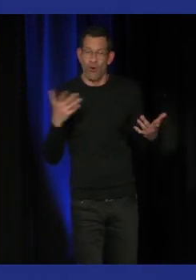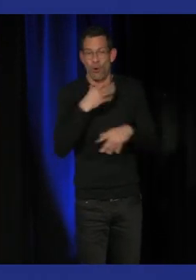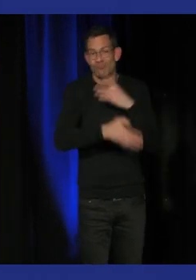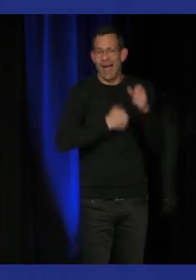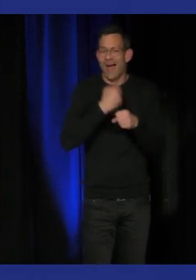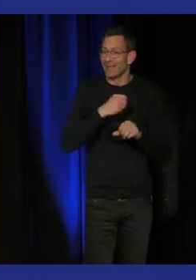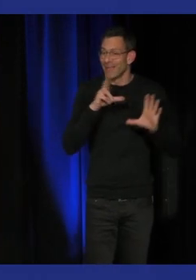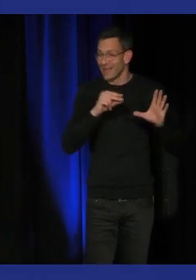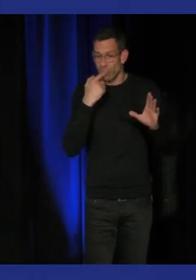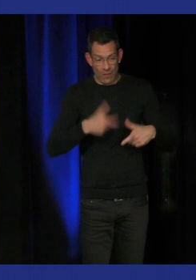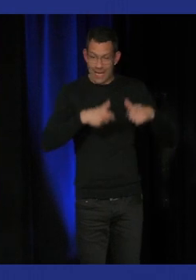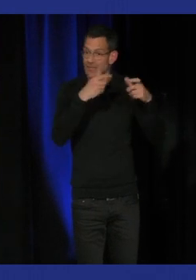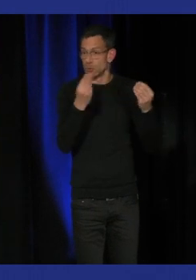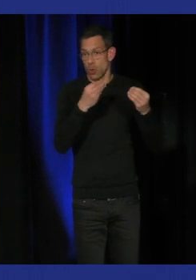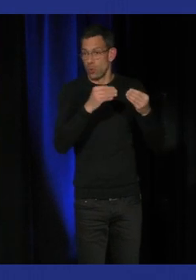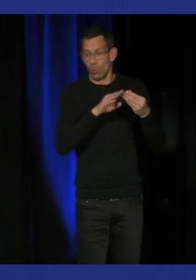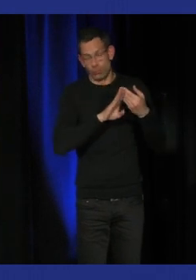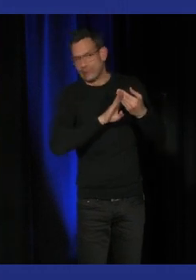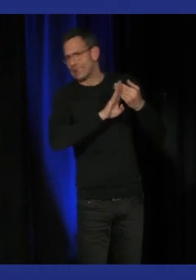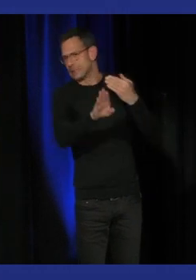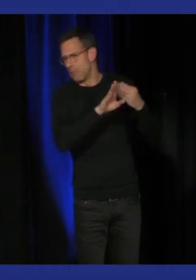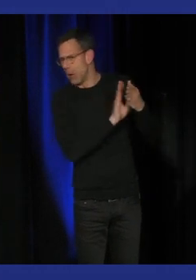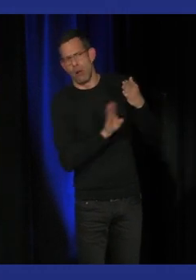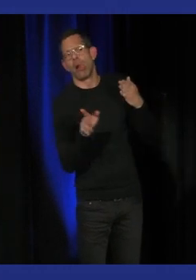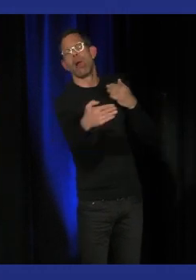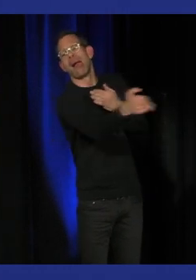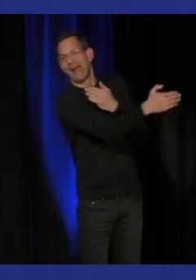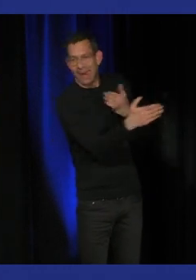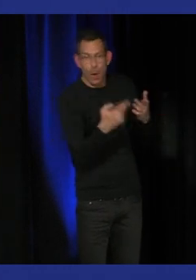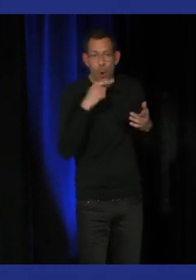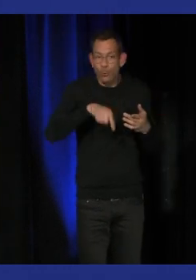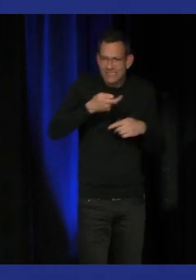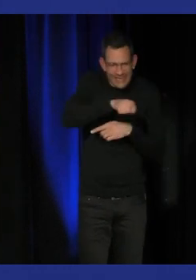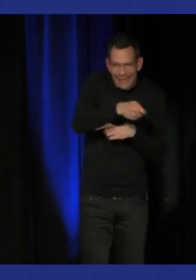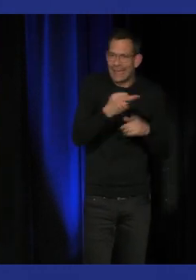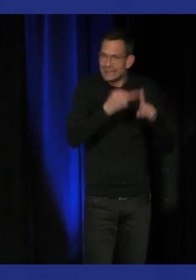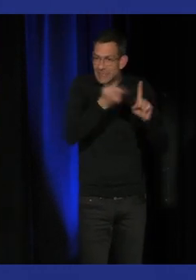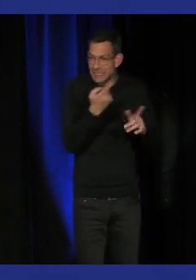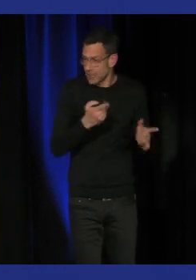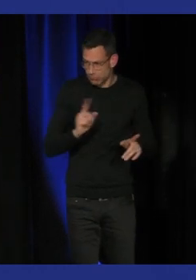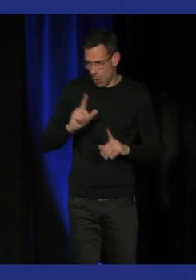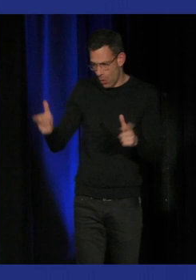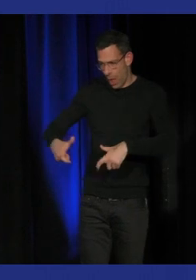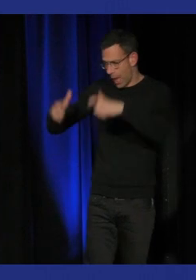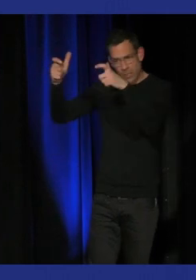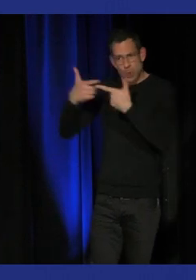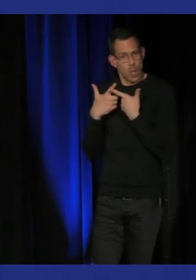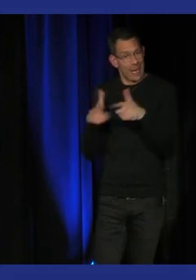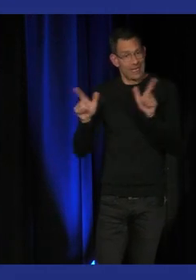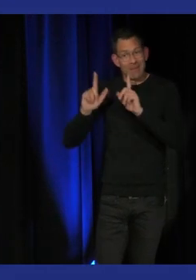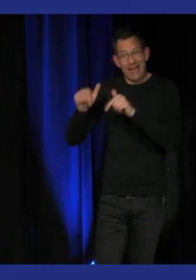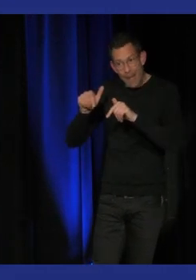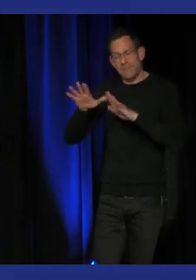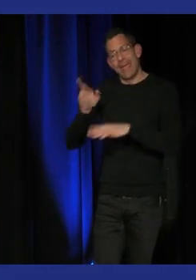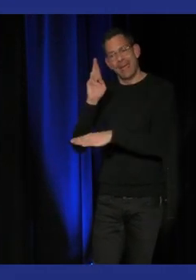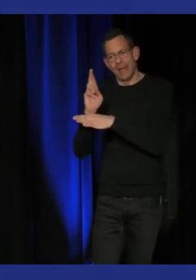années 80 qui étaient mis à part. Il fallait des clés spéciales. Là, l'ascenseur, il était bien en libre service, mais